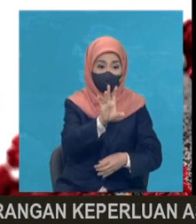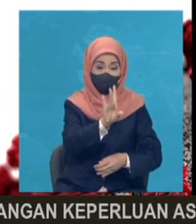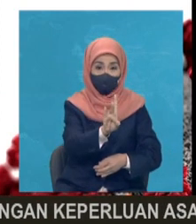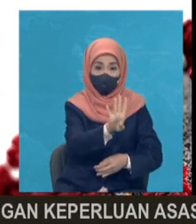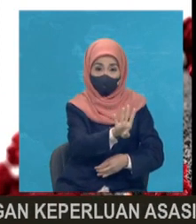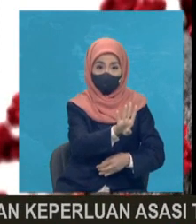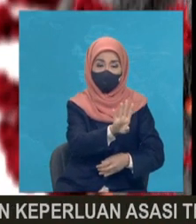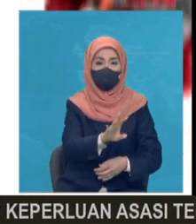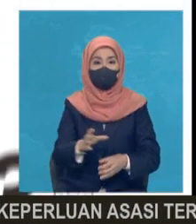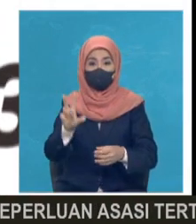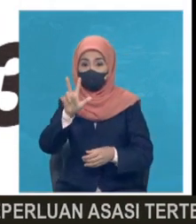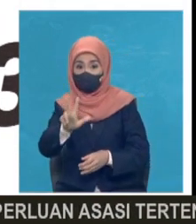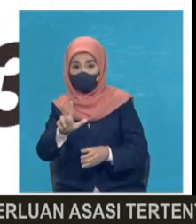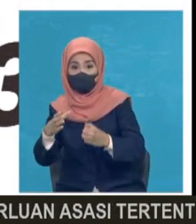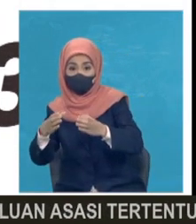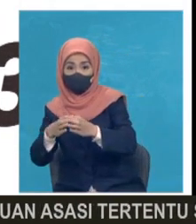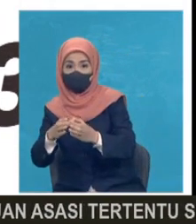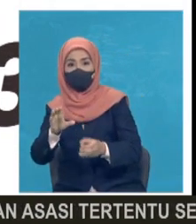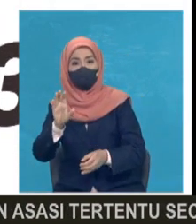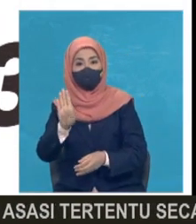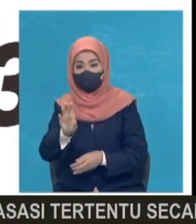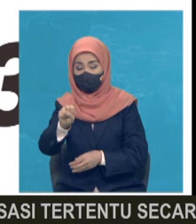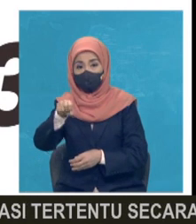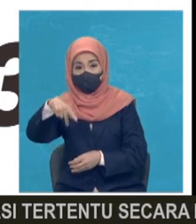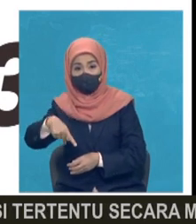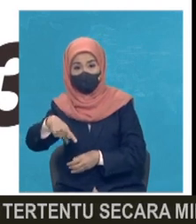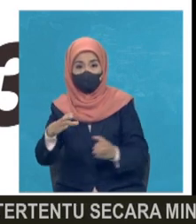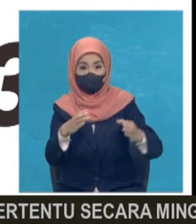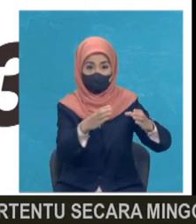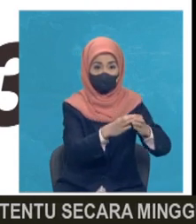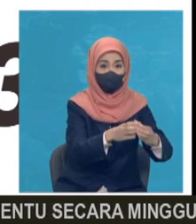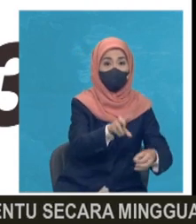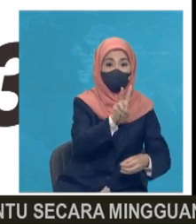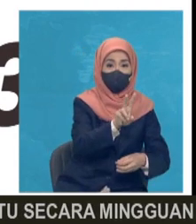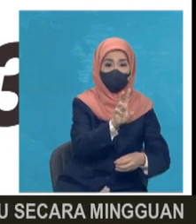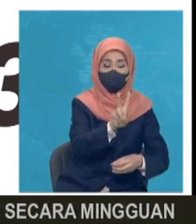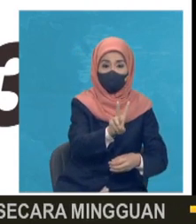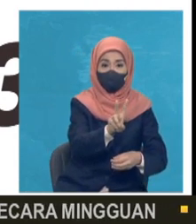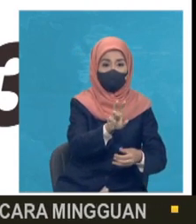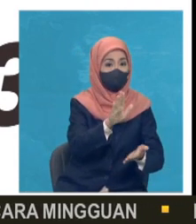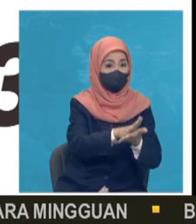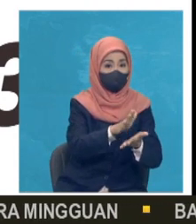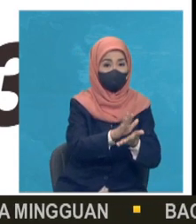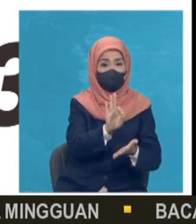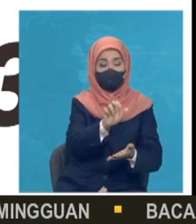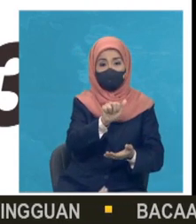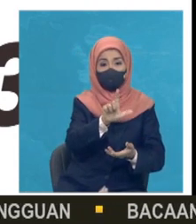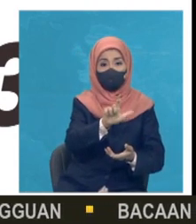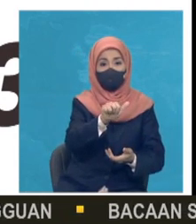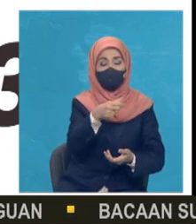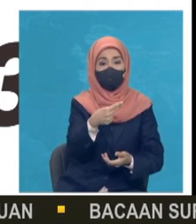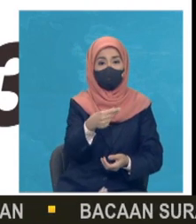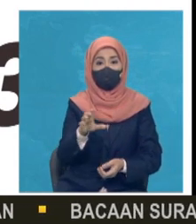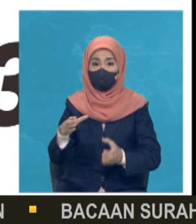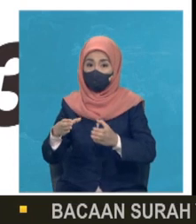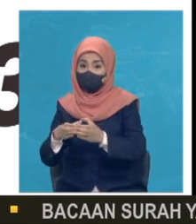Seven 3GS pergi Cluster bijb.co.id kristal Falah free downloading satu Chase